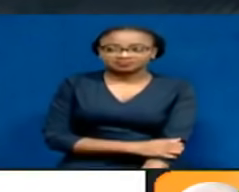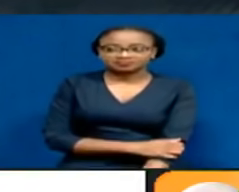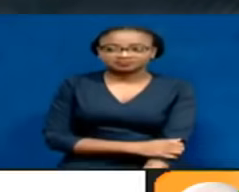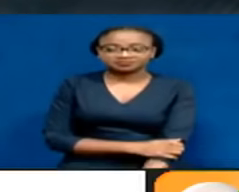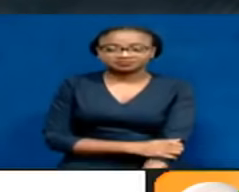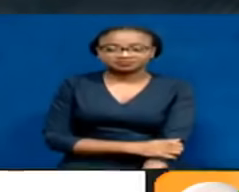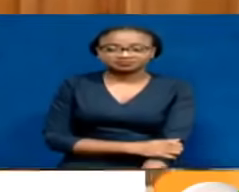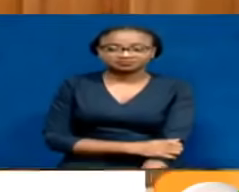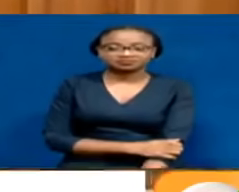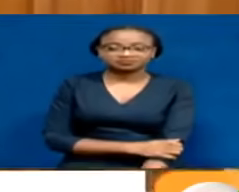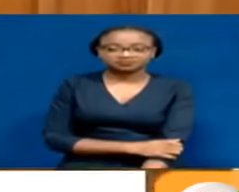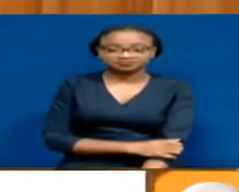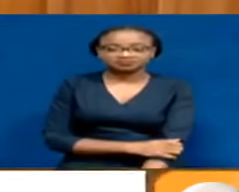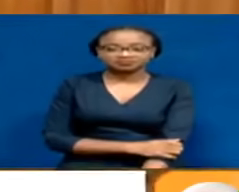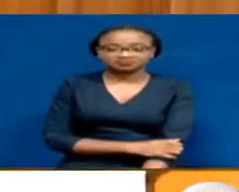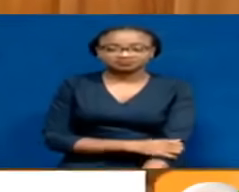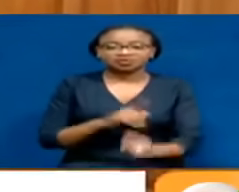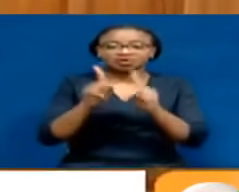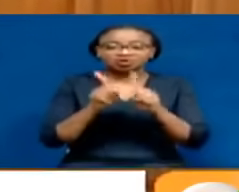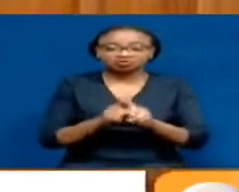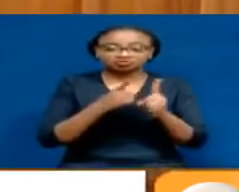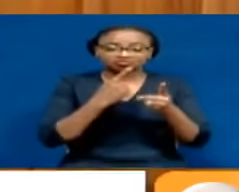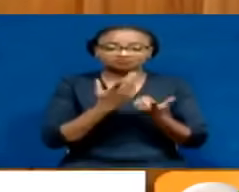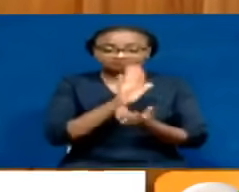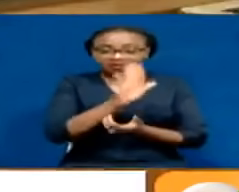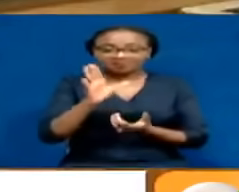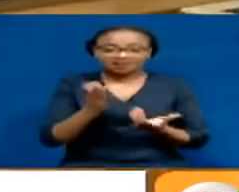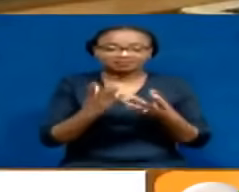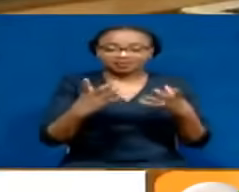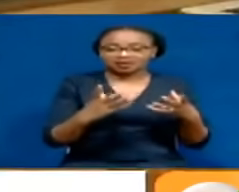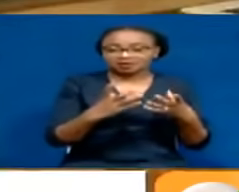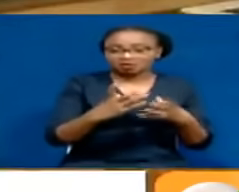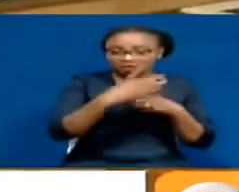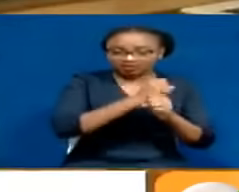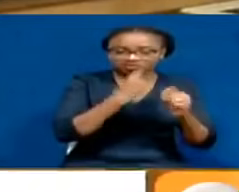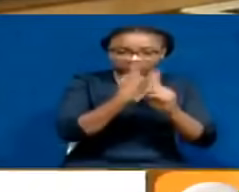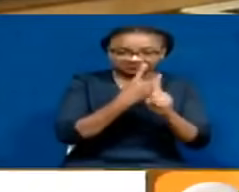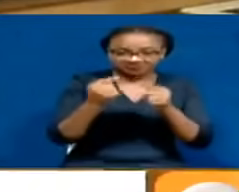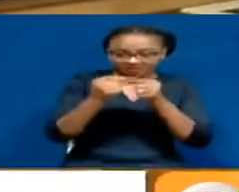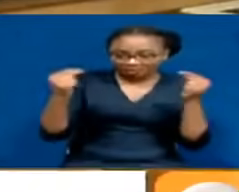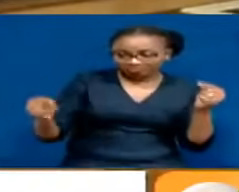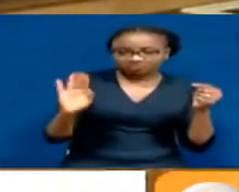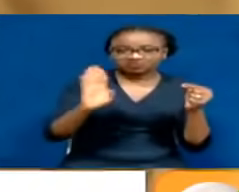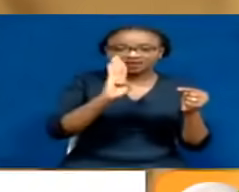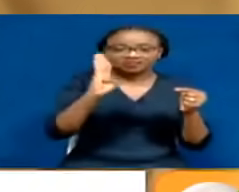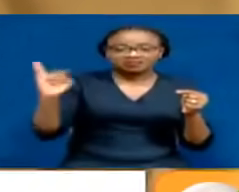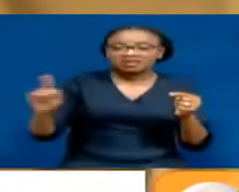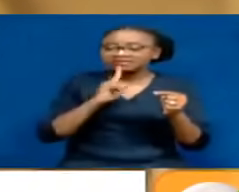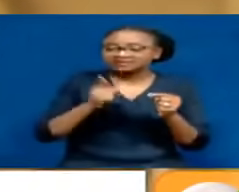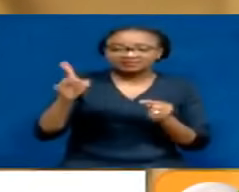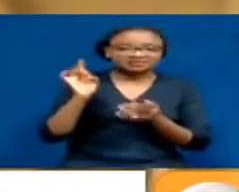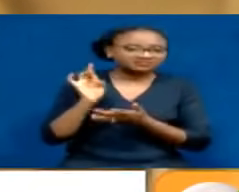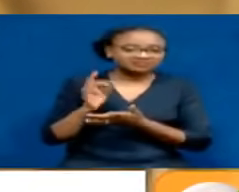na Emmanuel Bita. Wanaharakati wa mashirika ya kijamii wanaopinga mchakato wa BBI wakitaka itupiliwe